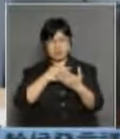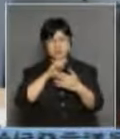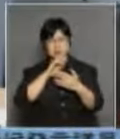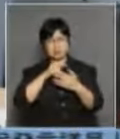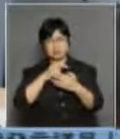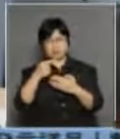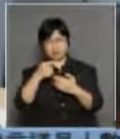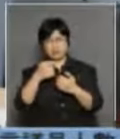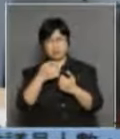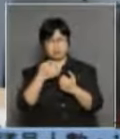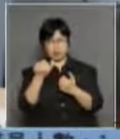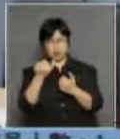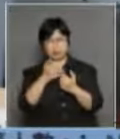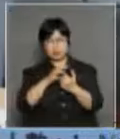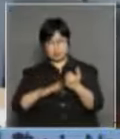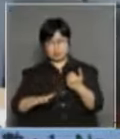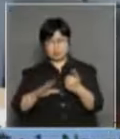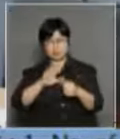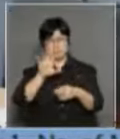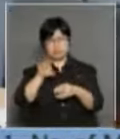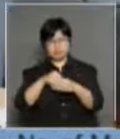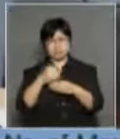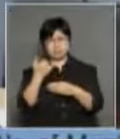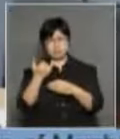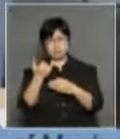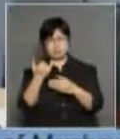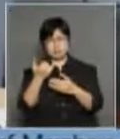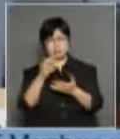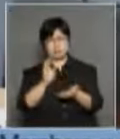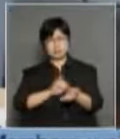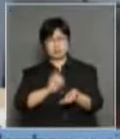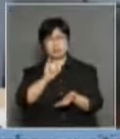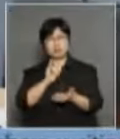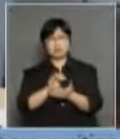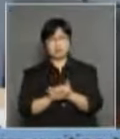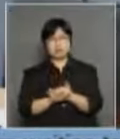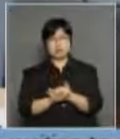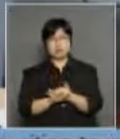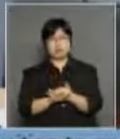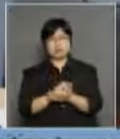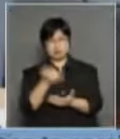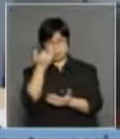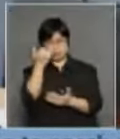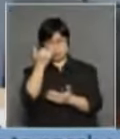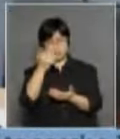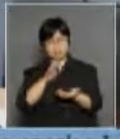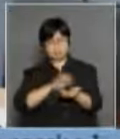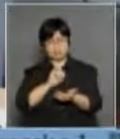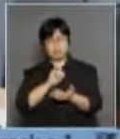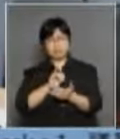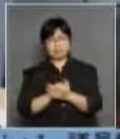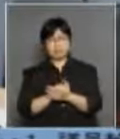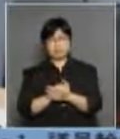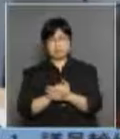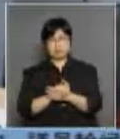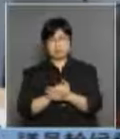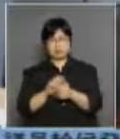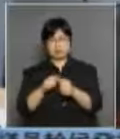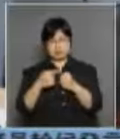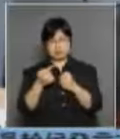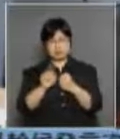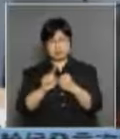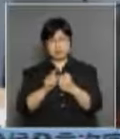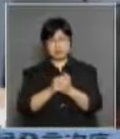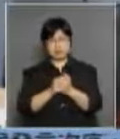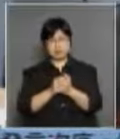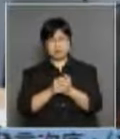響可歸納為6宗罪啊，哥，6宗啊。第一宗係咩咧？分